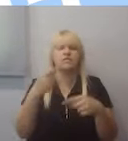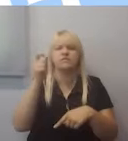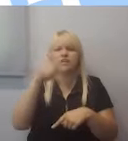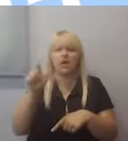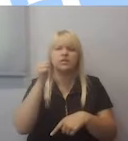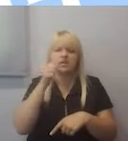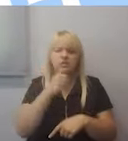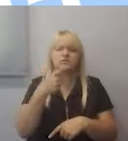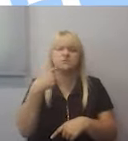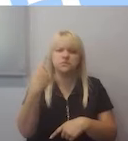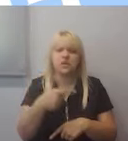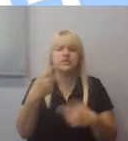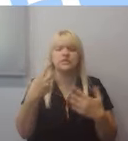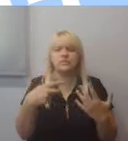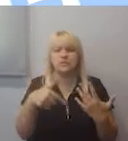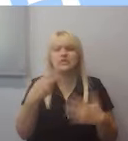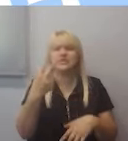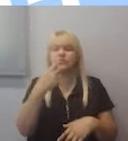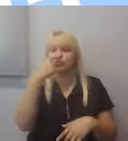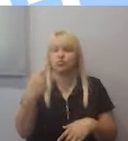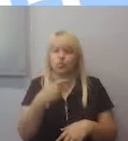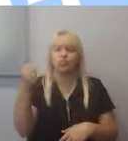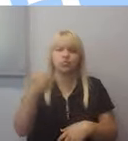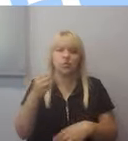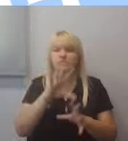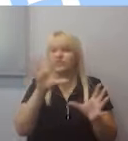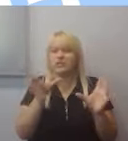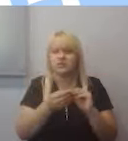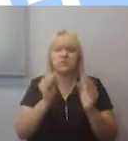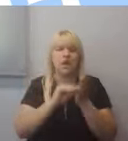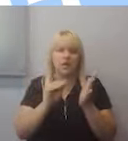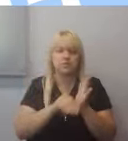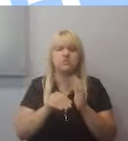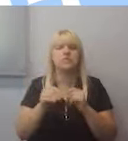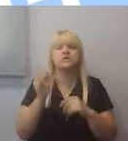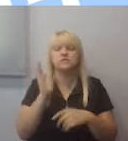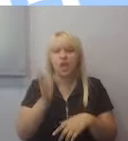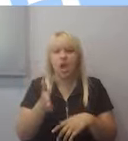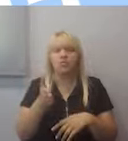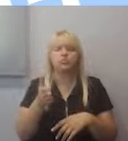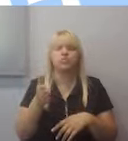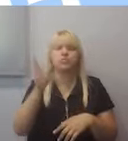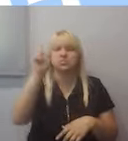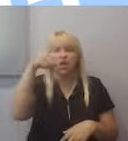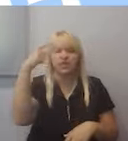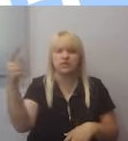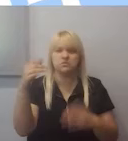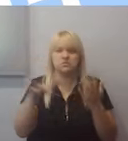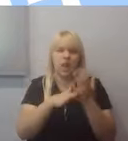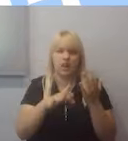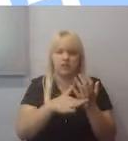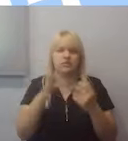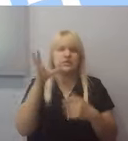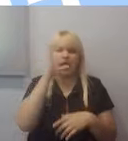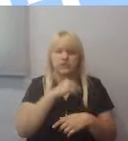sommā vispārēji ir aprakstīts kas ir jādara kam ir jābūt tur no medicīniskās palīdzības iespējām